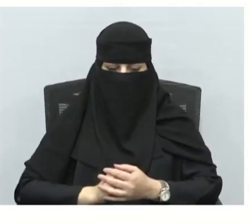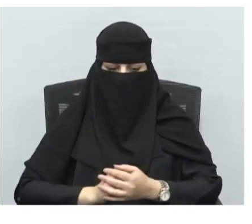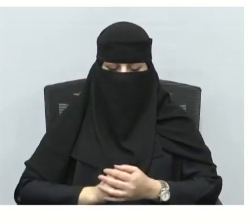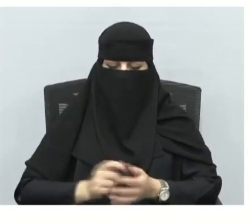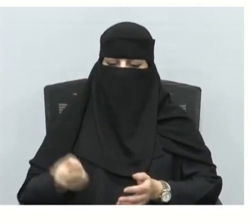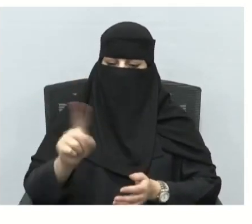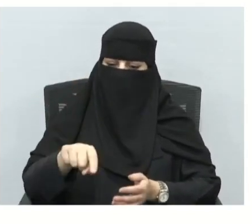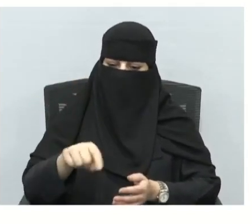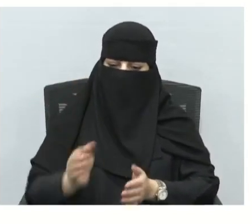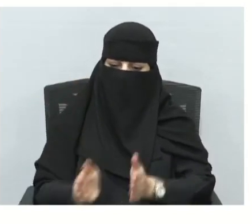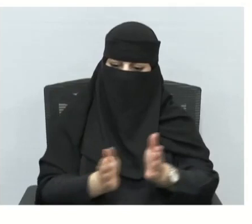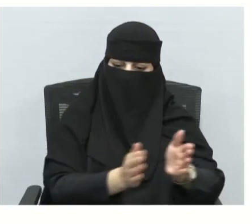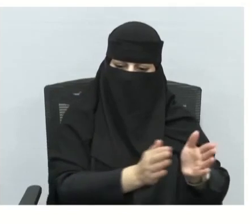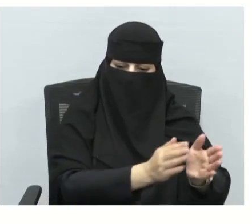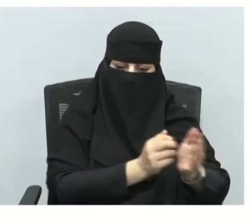ثم